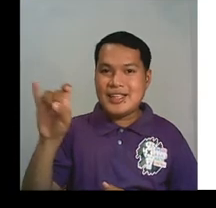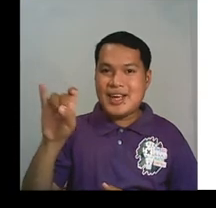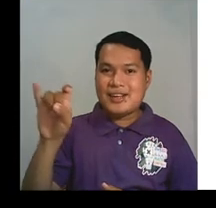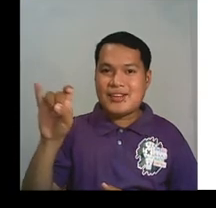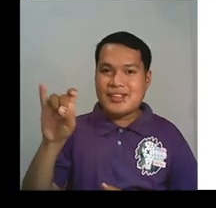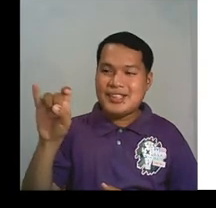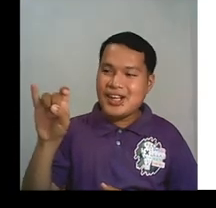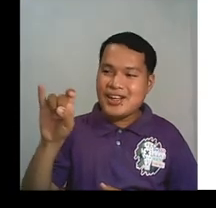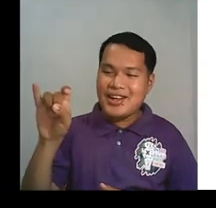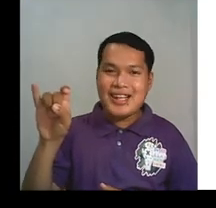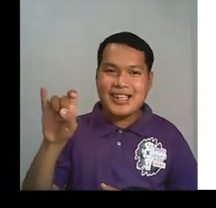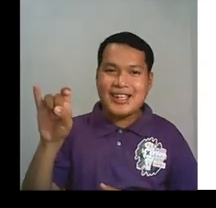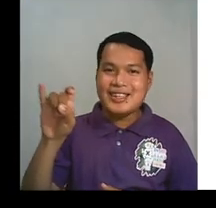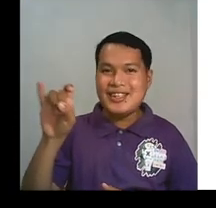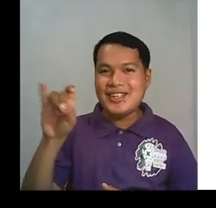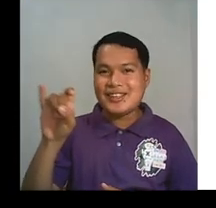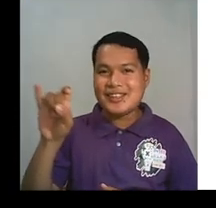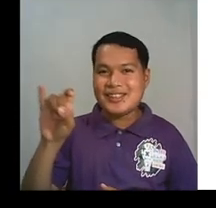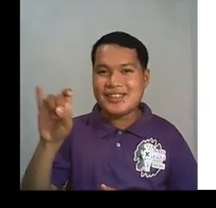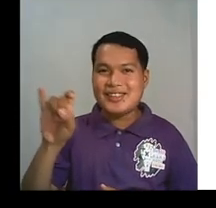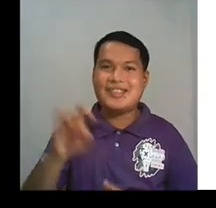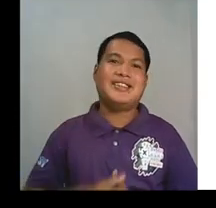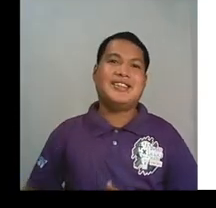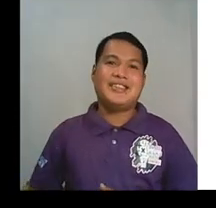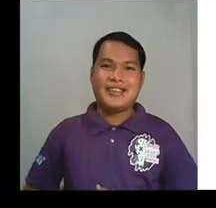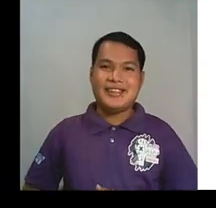Index. Shake lang natin. Index.